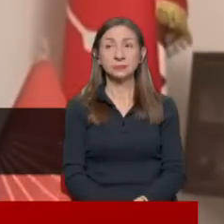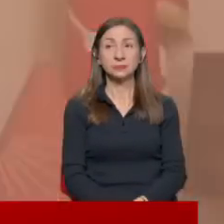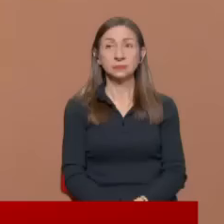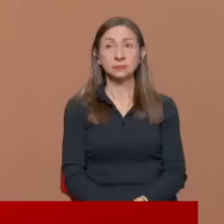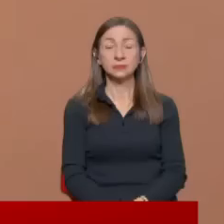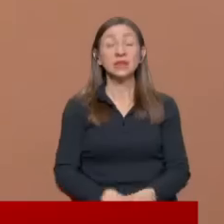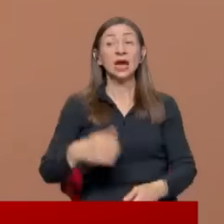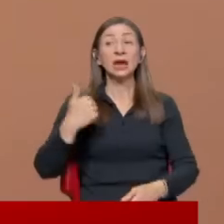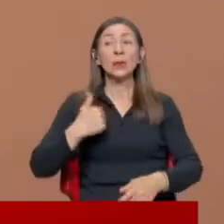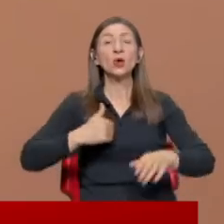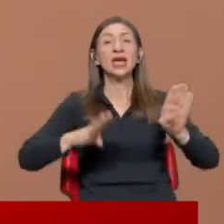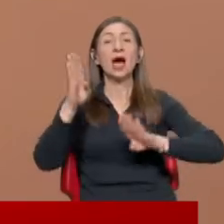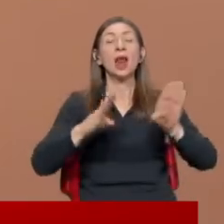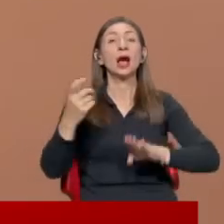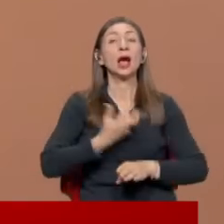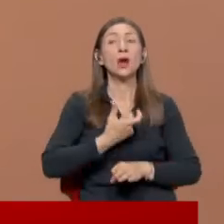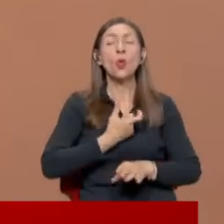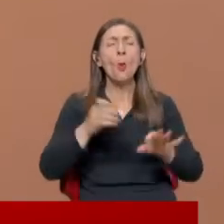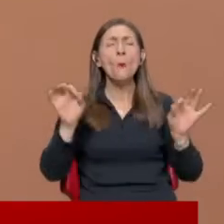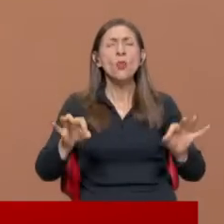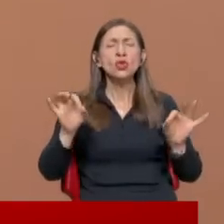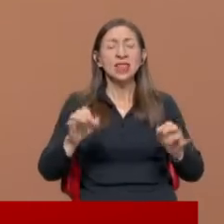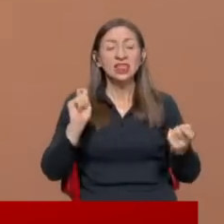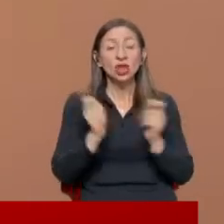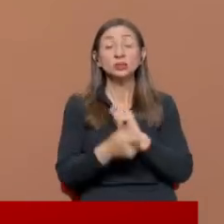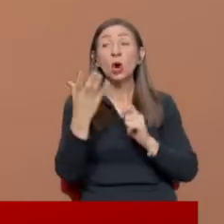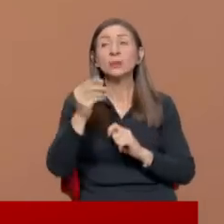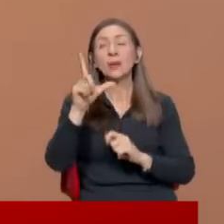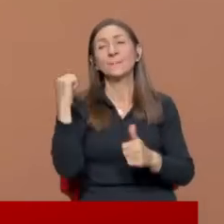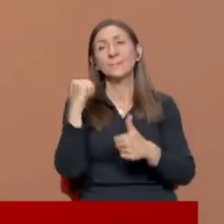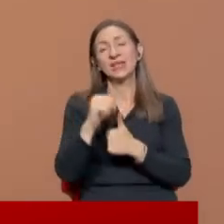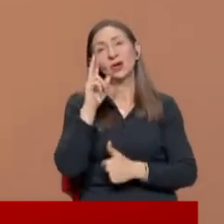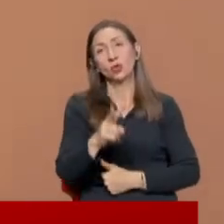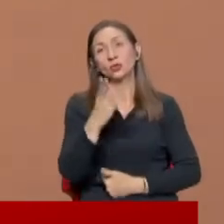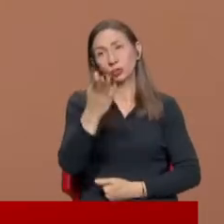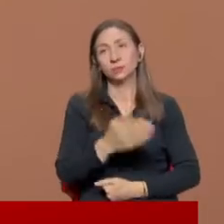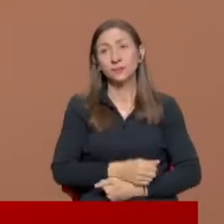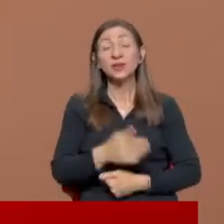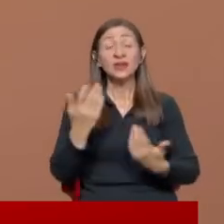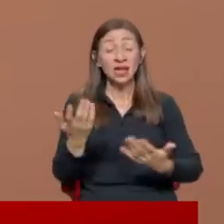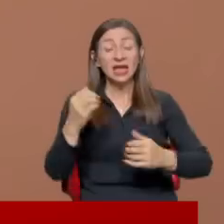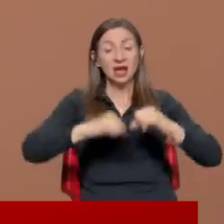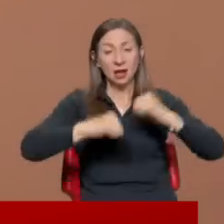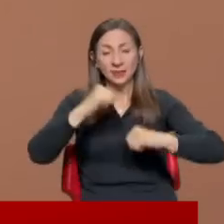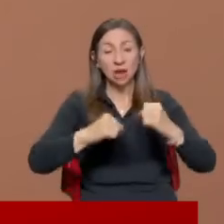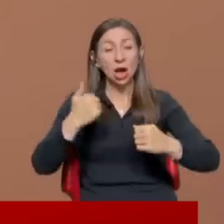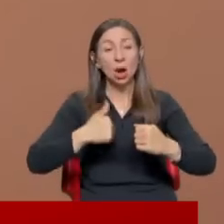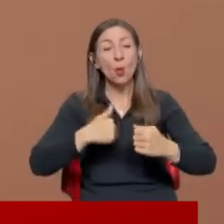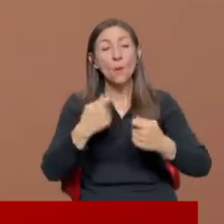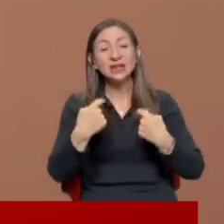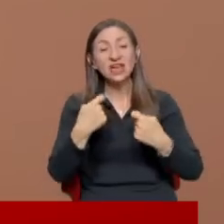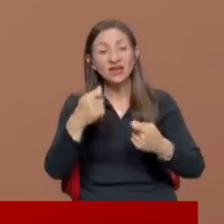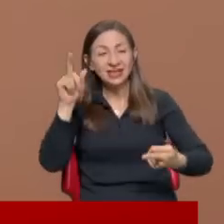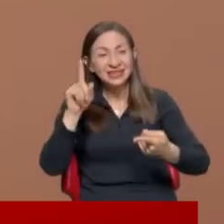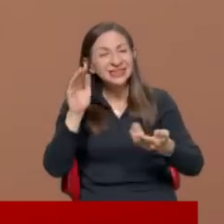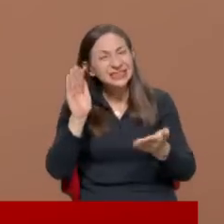getireceğiz. Kamu İhale Kanunu'nun mutlak surette değişmesi gerektiğini bir kez daha ortaya çıkarmıştır. Rekabetçi ve kamu maliyetlerini